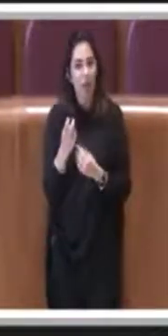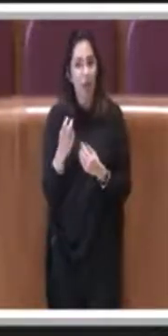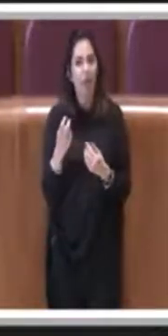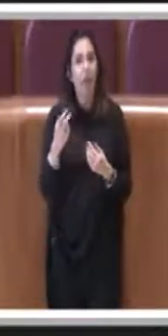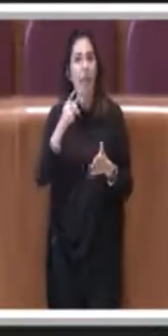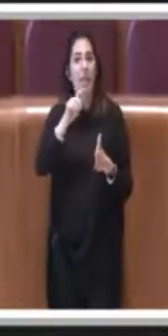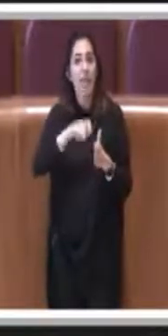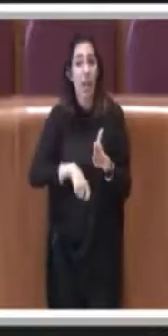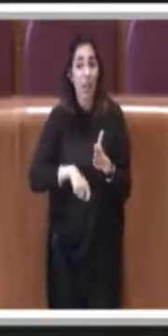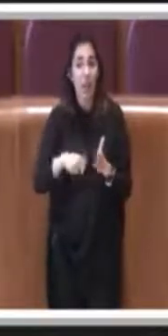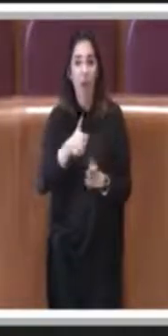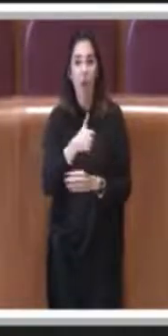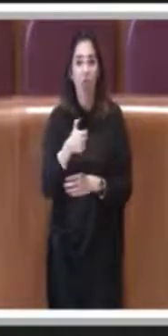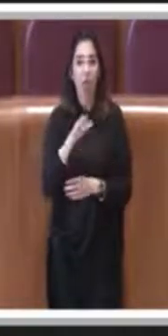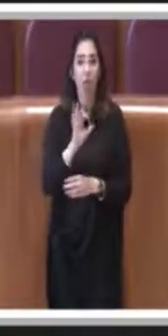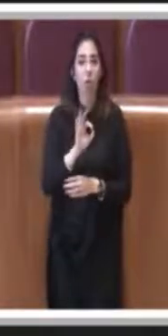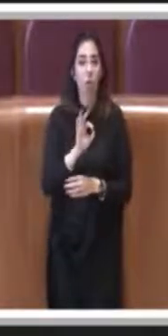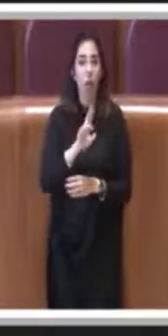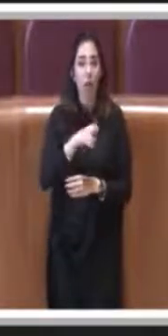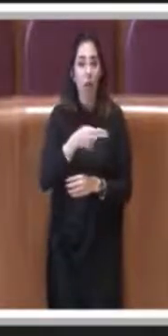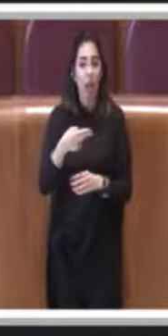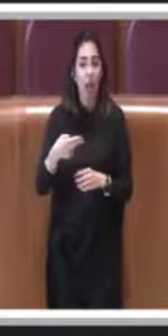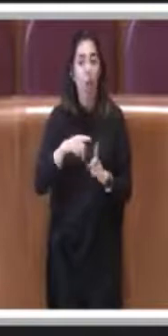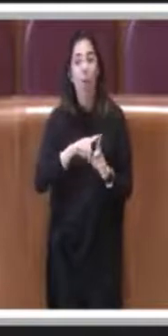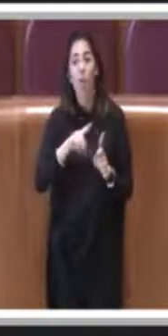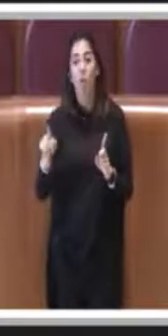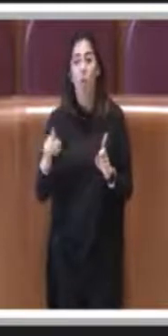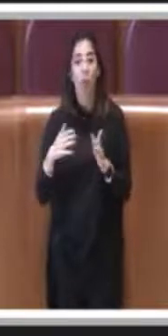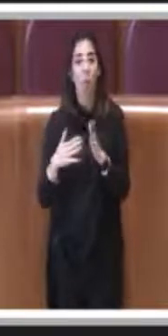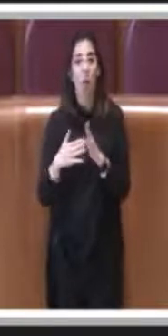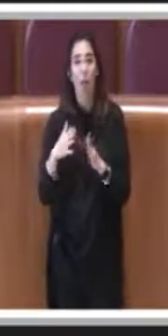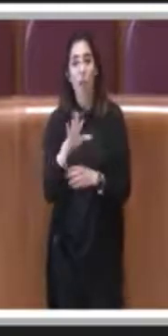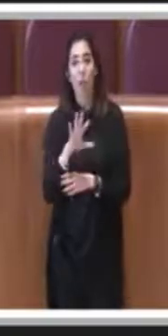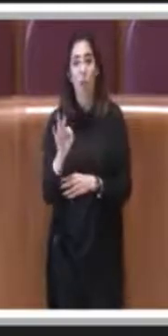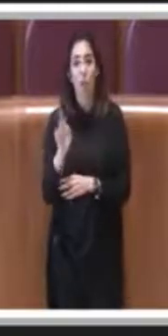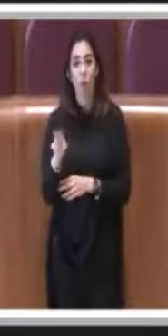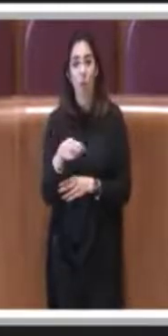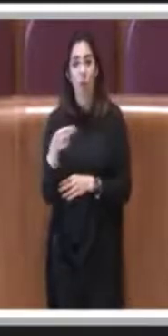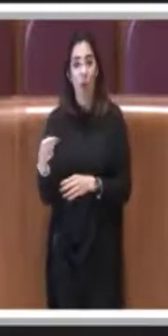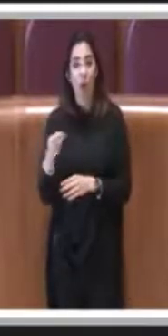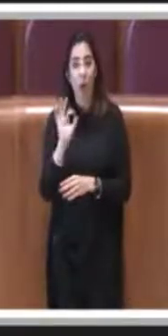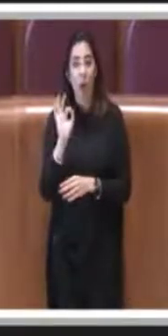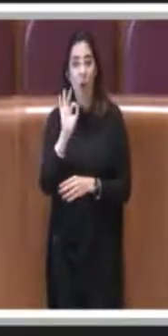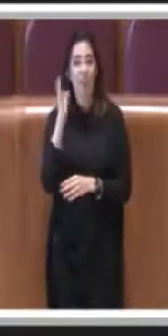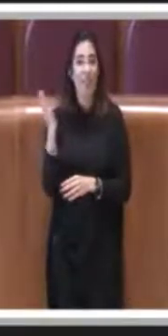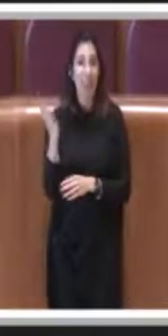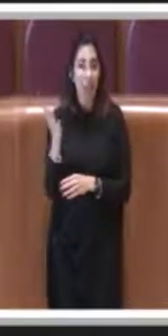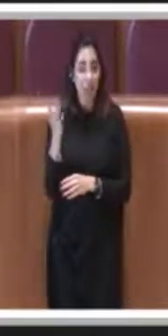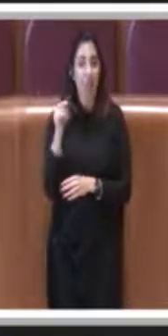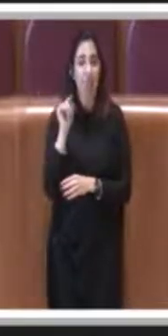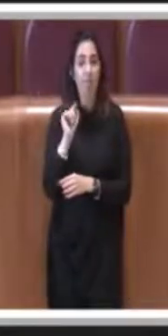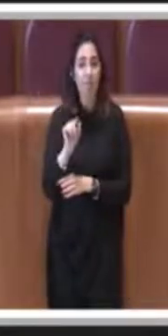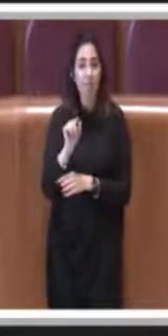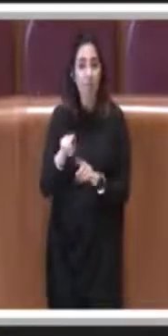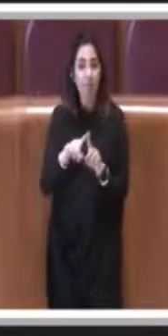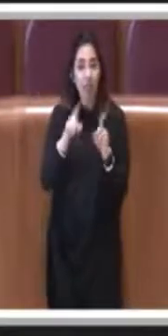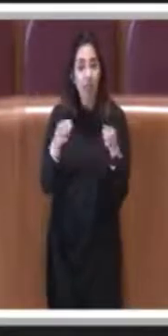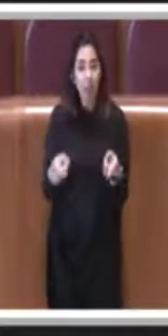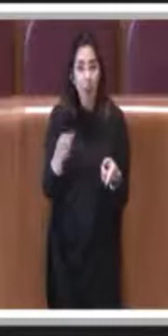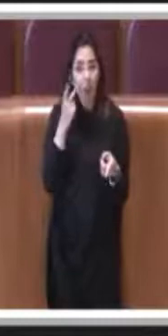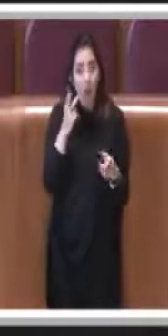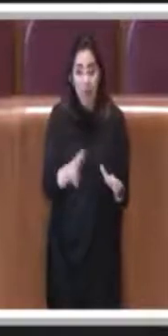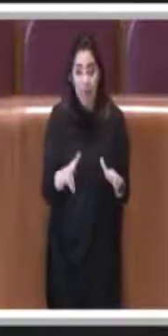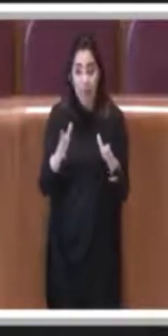da 150 € a €500 nel caso in cui non abbiano i secchi